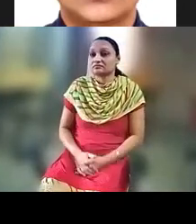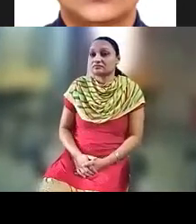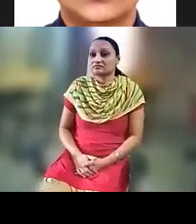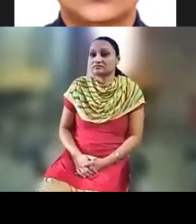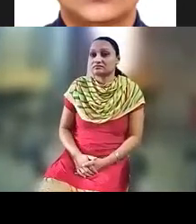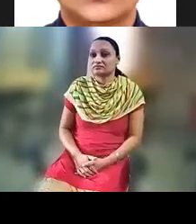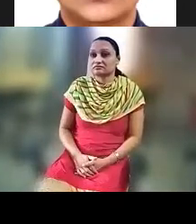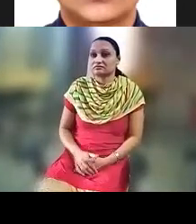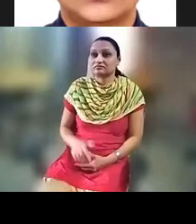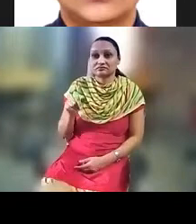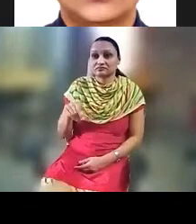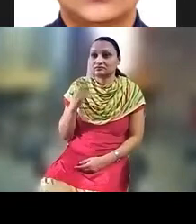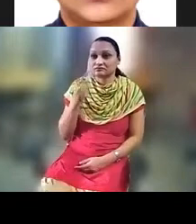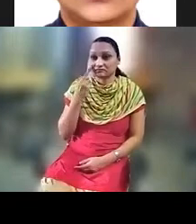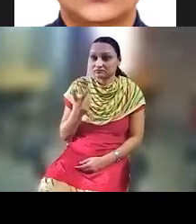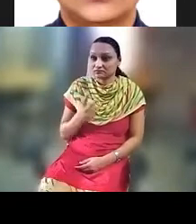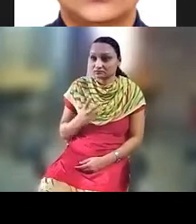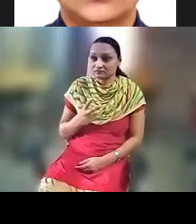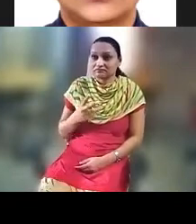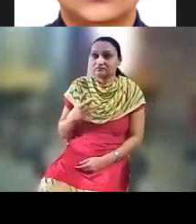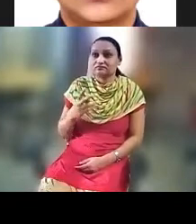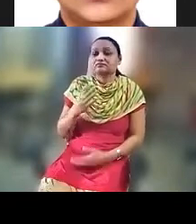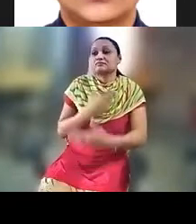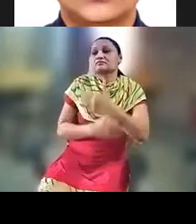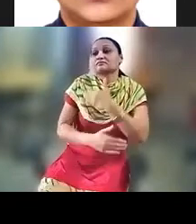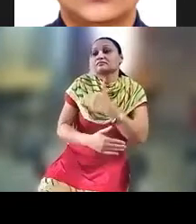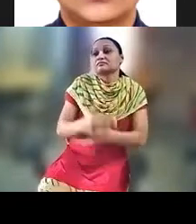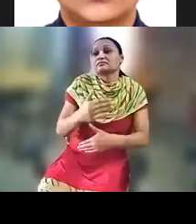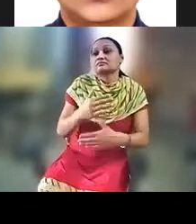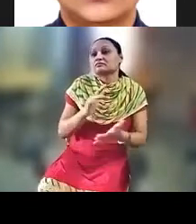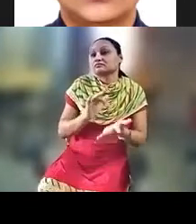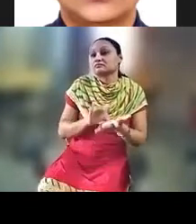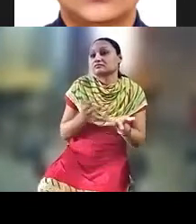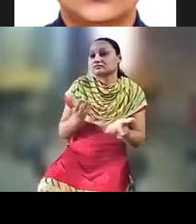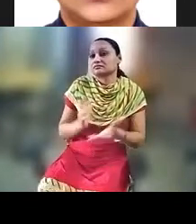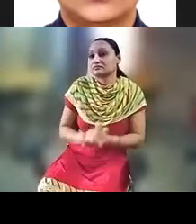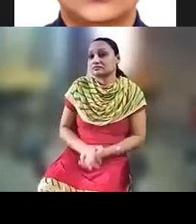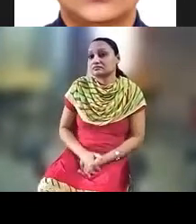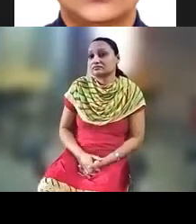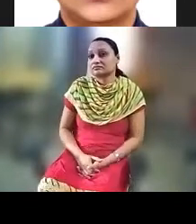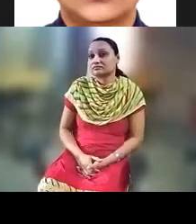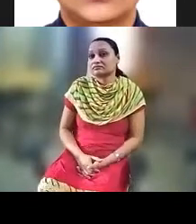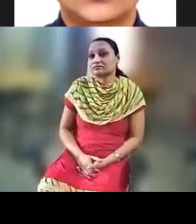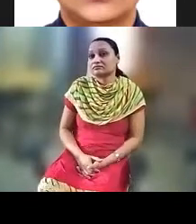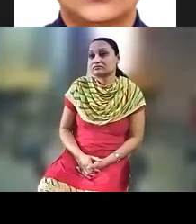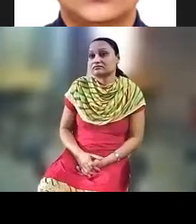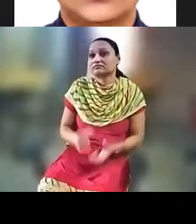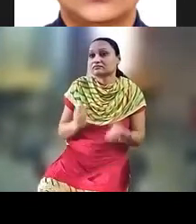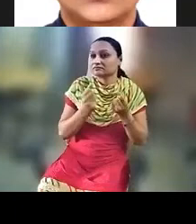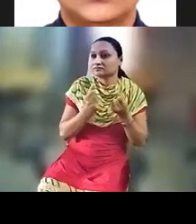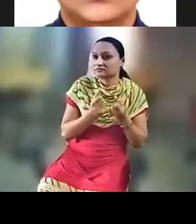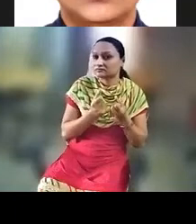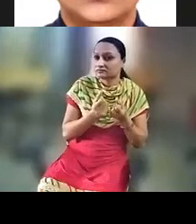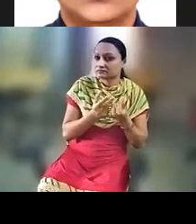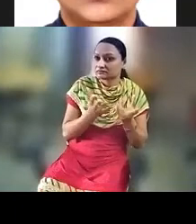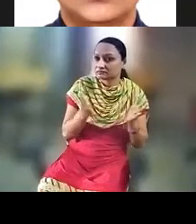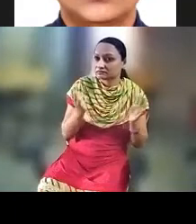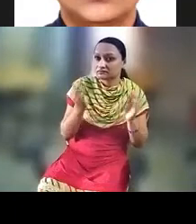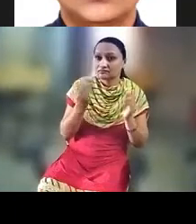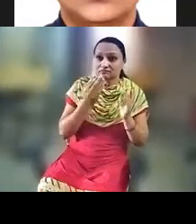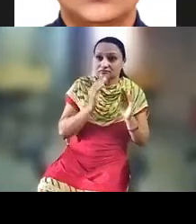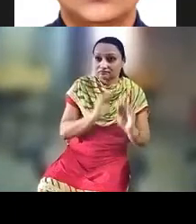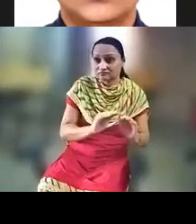अब हम देखें कि डिसेबल्ड बच्चों का क्या स्टेट है। सो नंबर ऑफ चिल्ड्रन विद डिसेबिलिटीज,